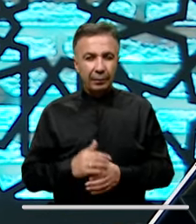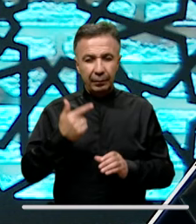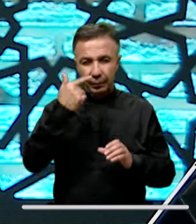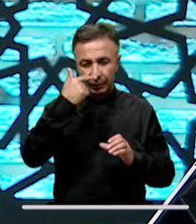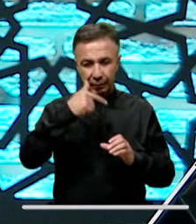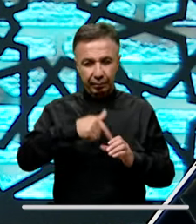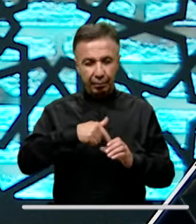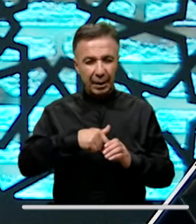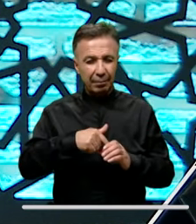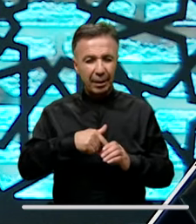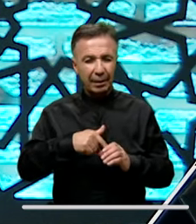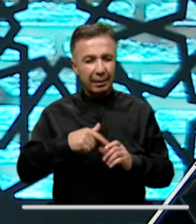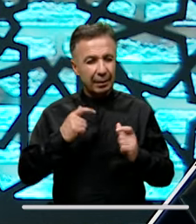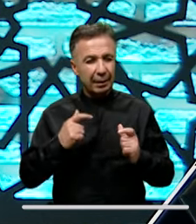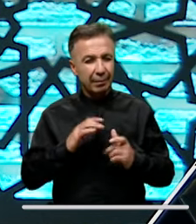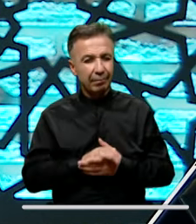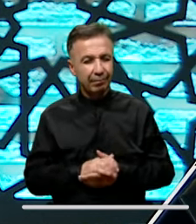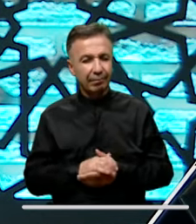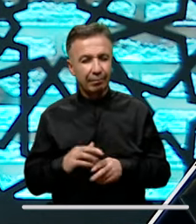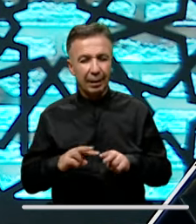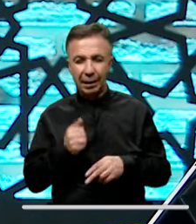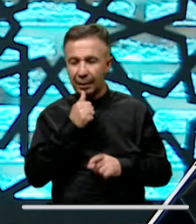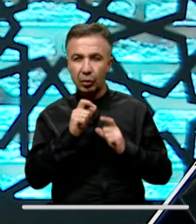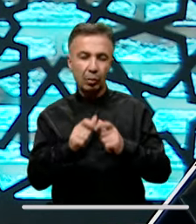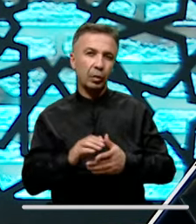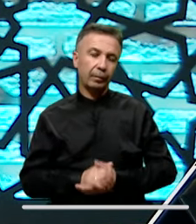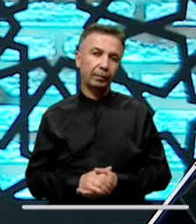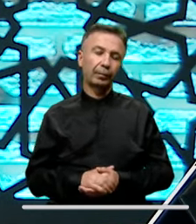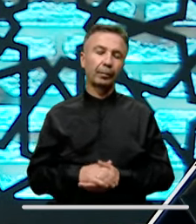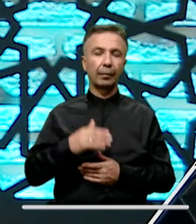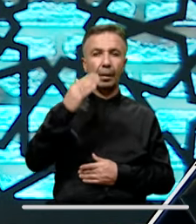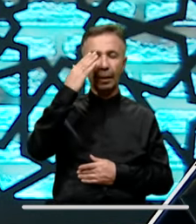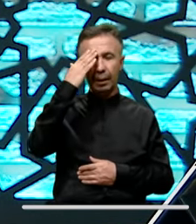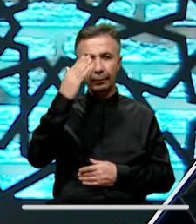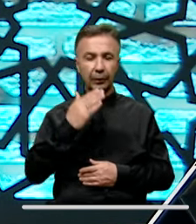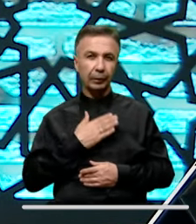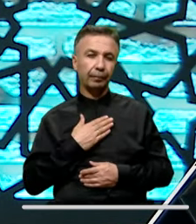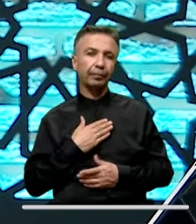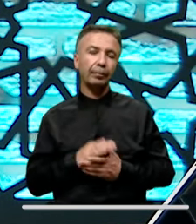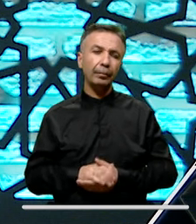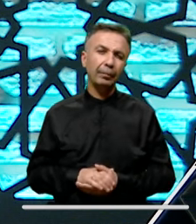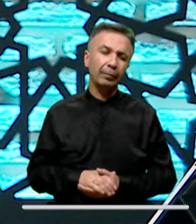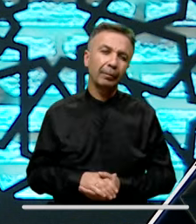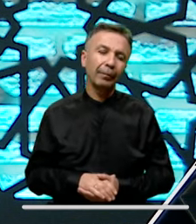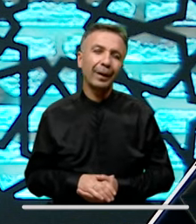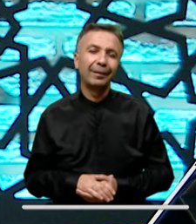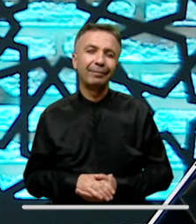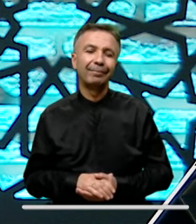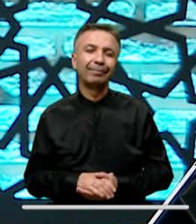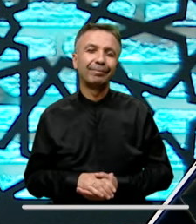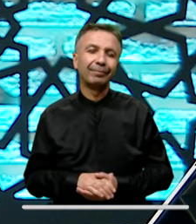hocam. Metin Bey hoş geldiniz yayınımıza. Hoş bulduk hocam. Allah razı olsun. Selamun aleyküm. Allah razı olsun. Ve aleyküm selam. Allah